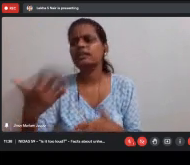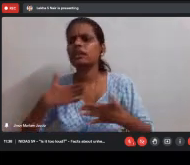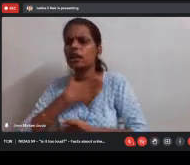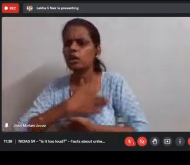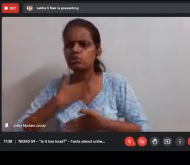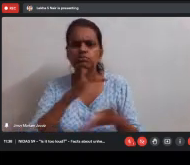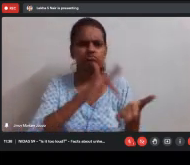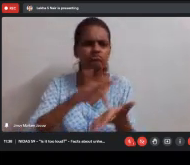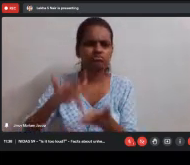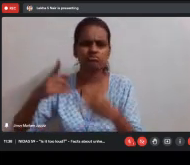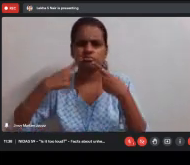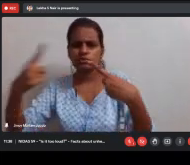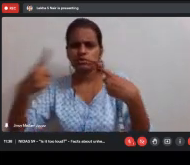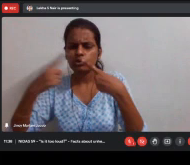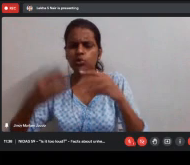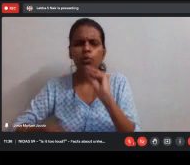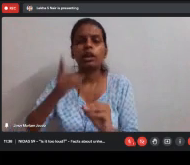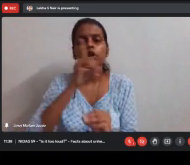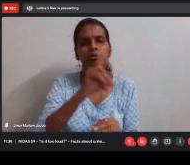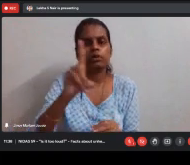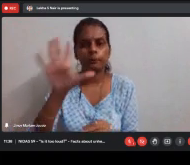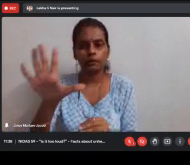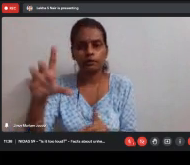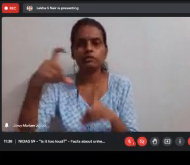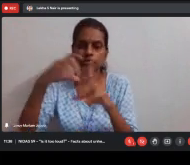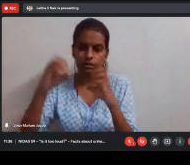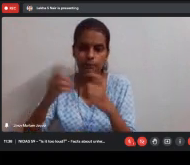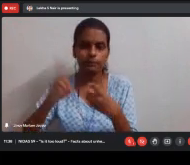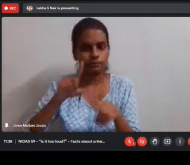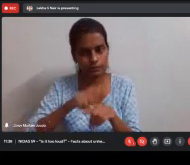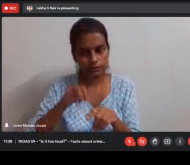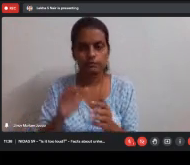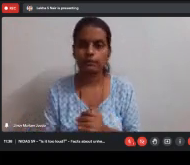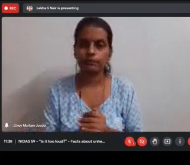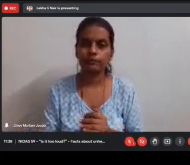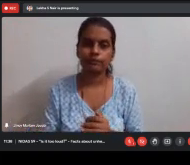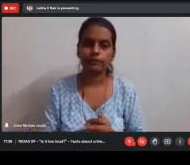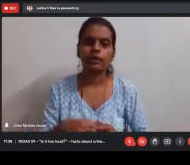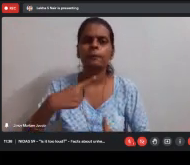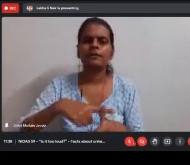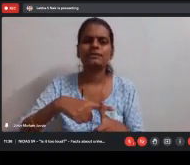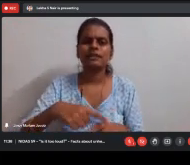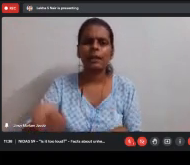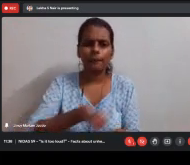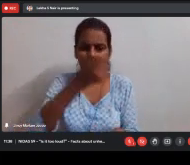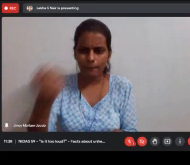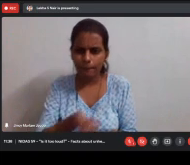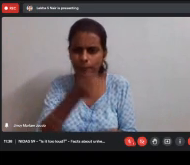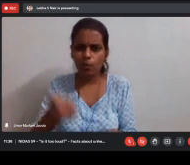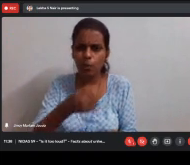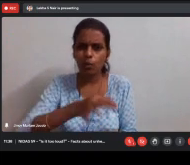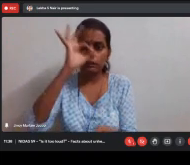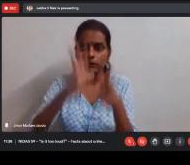ചെവിയുടെ അടുത്ത് വന്നിട്ട് വളരെ ഉച്ചത്തിൽ ശബ്ദം ഉണ്ടാക്കുകയാണെങ്കിൽ അതിന്റെ ഇഫക്റ്റ് എന്ന് പറയുന്നത് 110 dB ആണ്. റോക്ക്